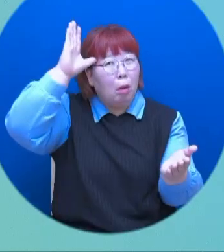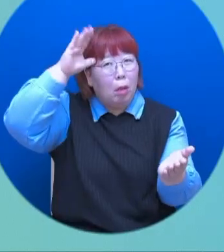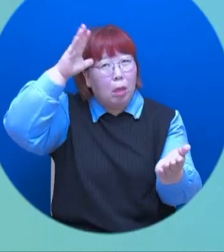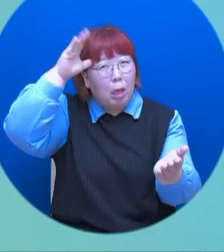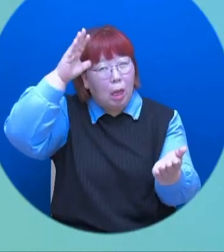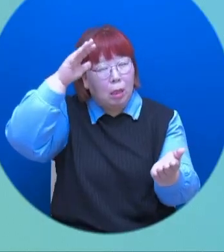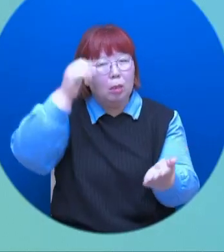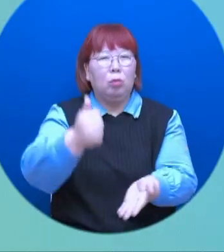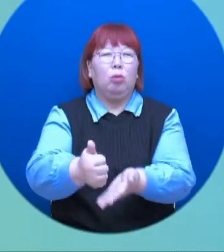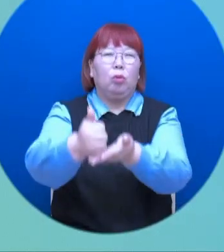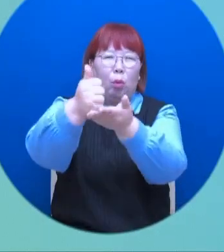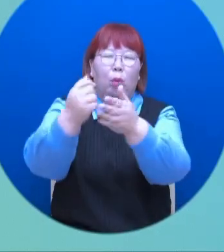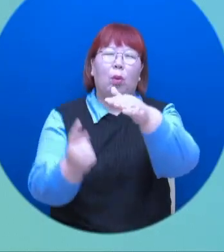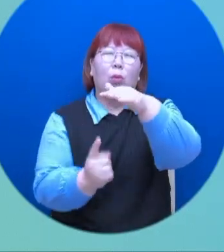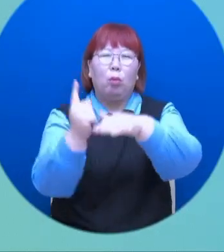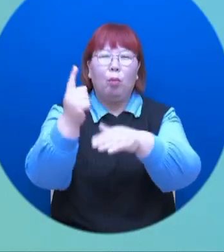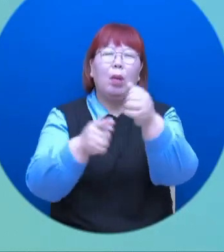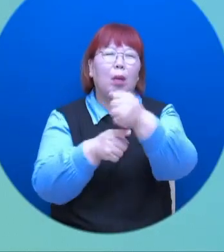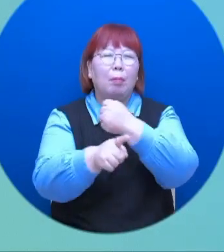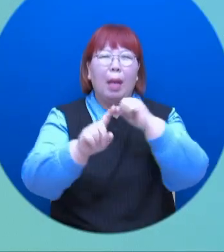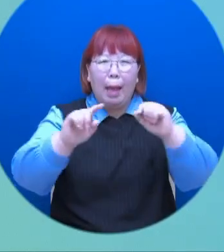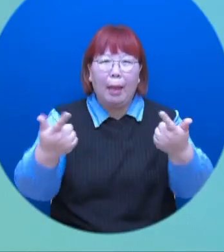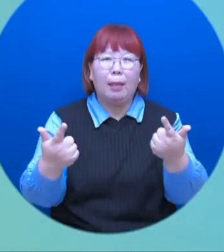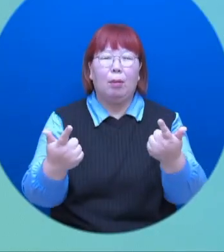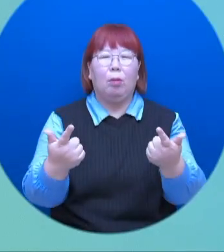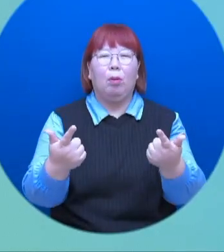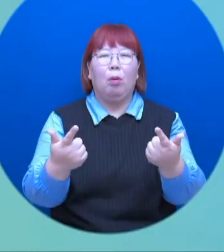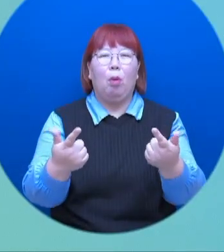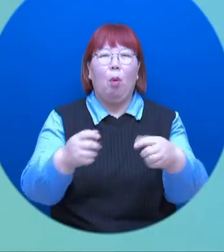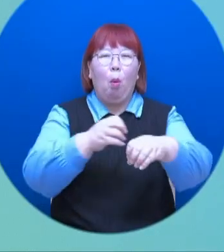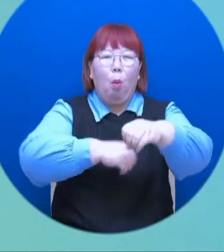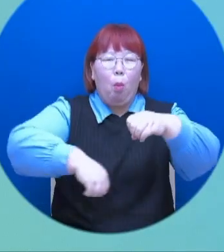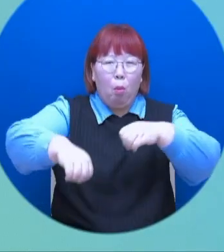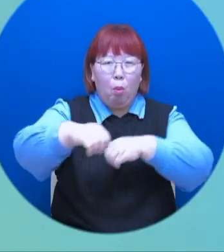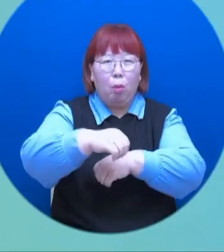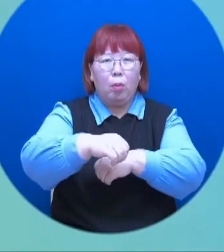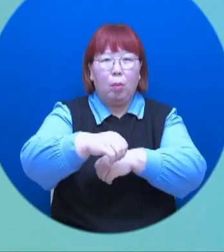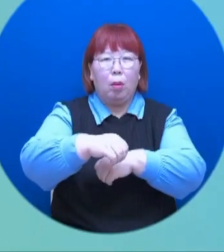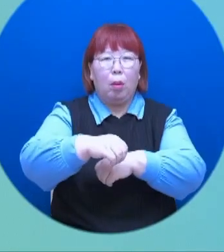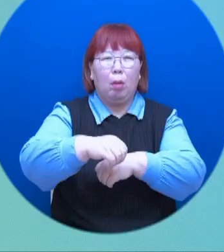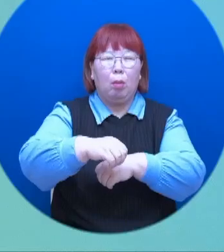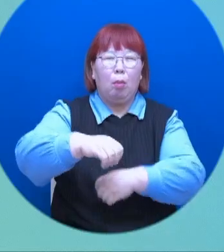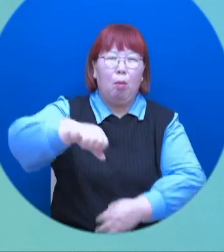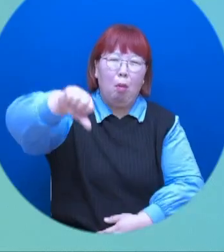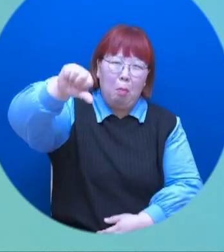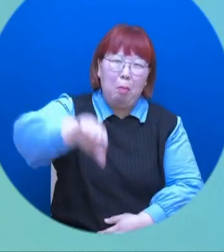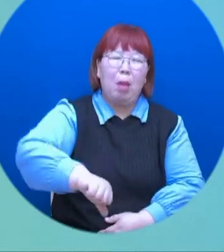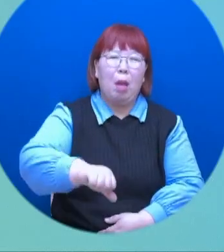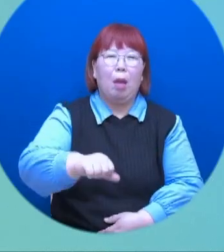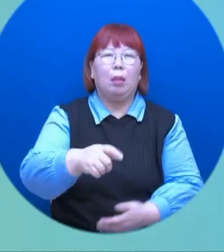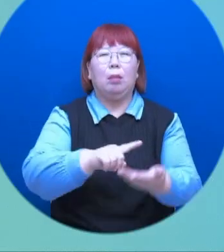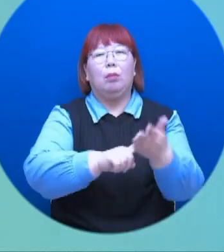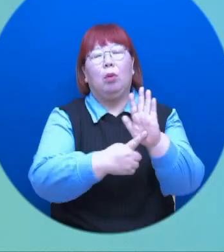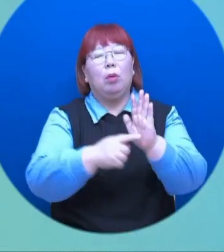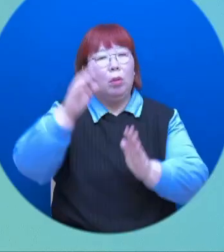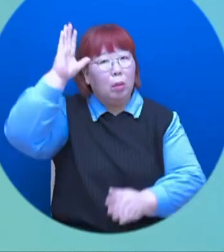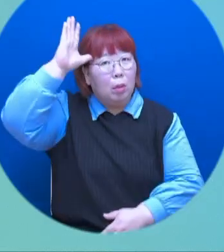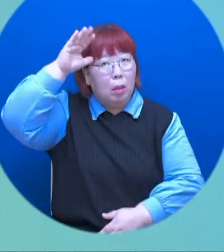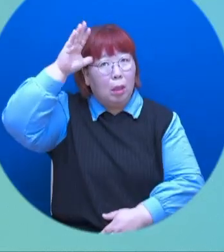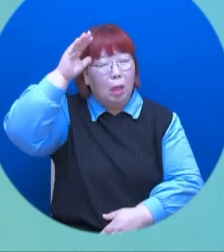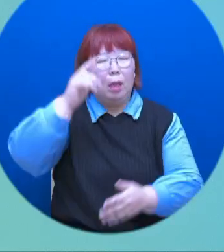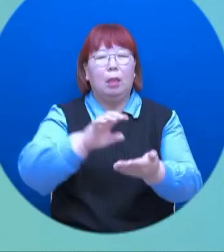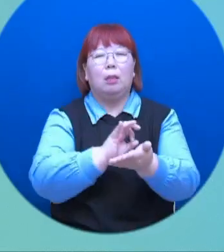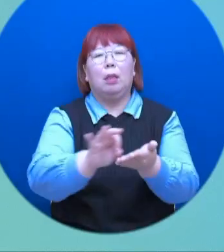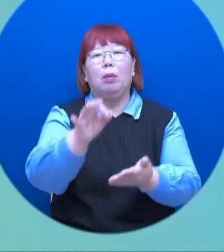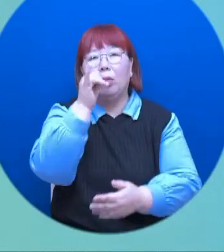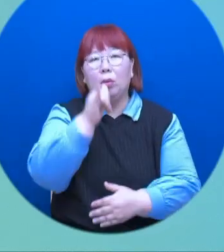존경의 또는 높임의 표현이 아니라 오히려 비하하는 표현으로 개를 쓰고 있어요.